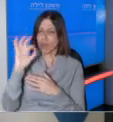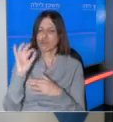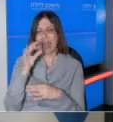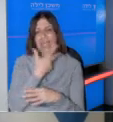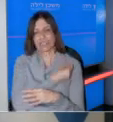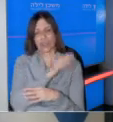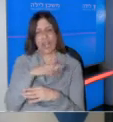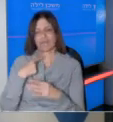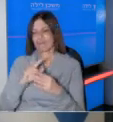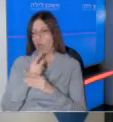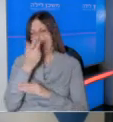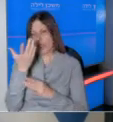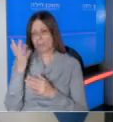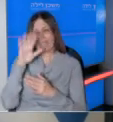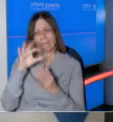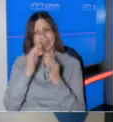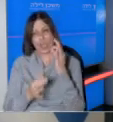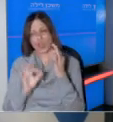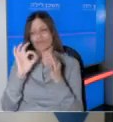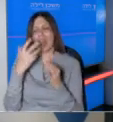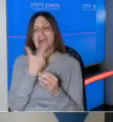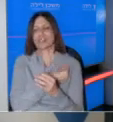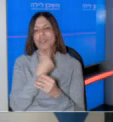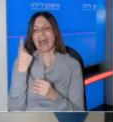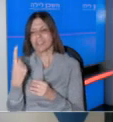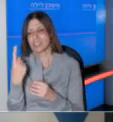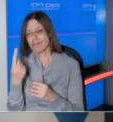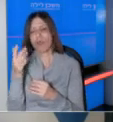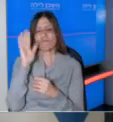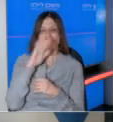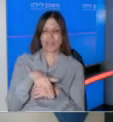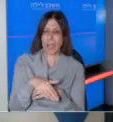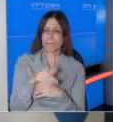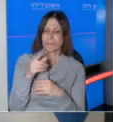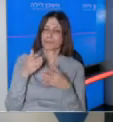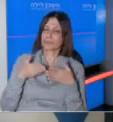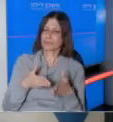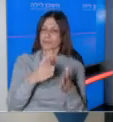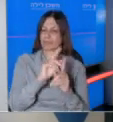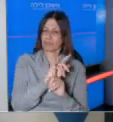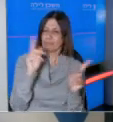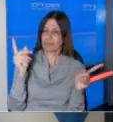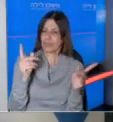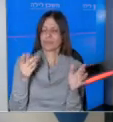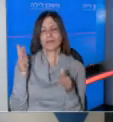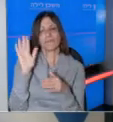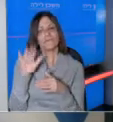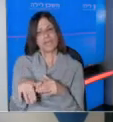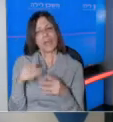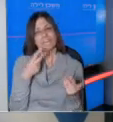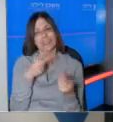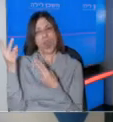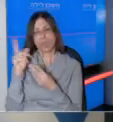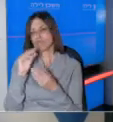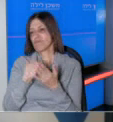מבחינת נתונים על החיסון עצמו, וגם מבחינת כיוונים אחרים, אז, וגם מבחינת בתי החולים,